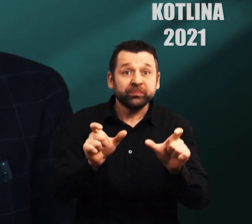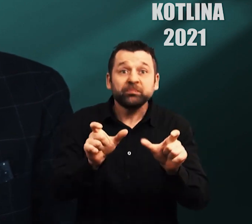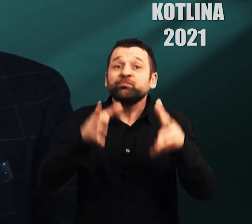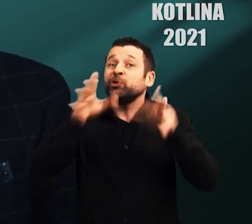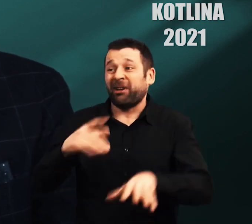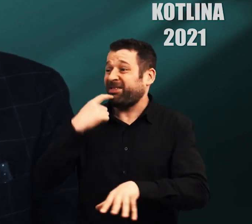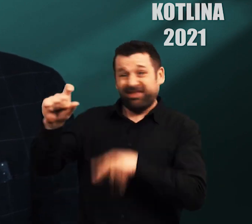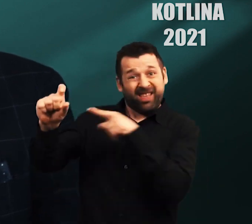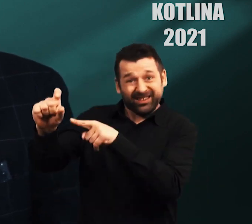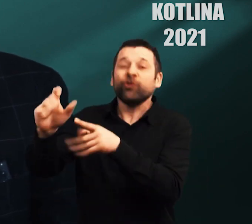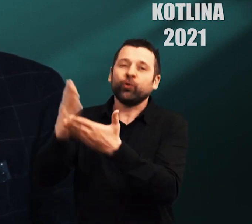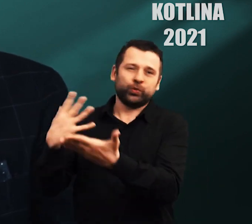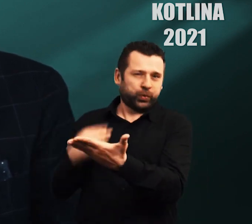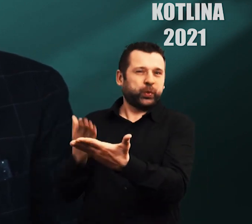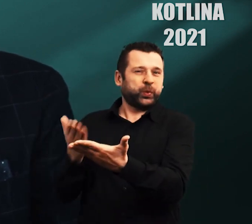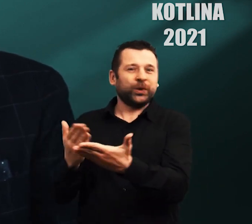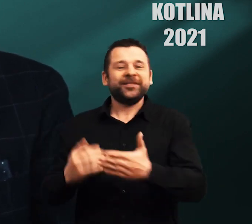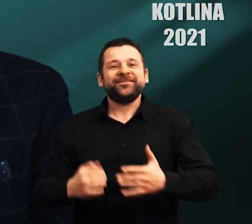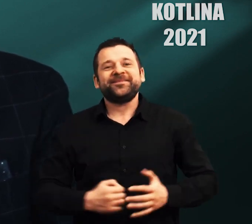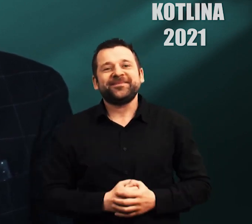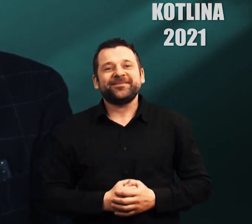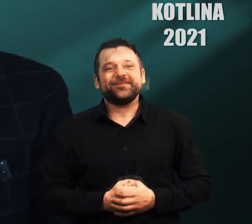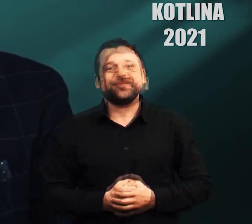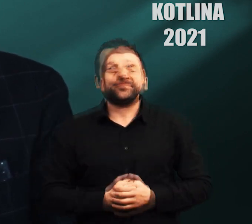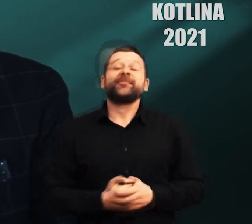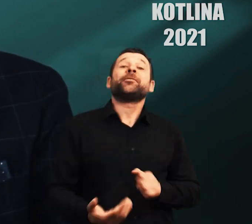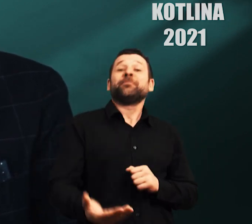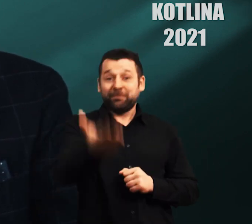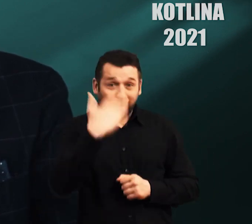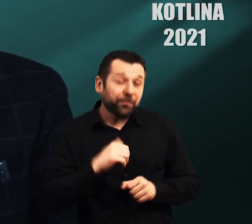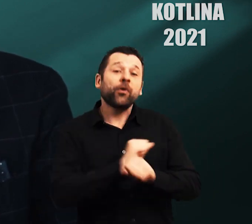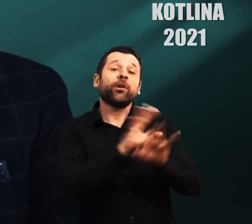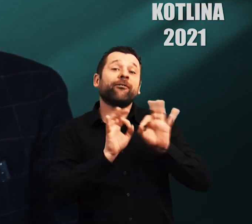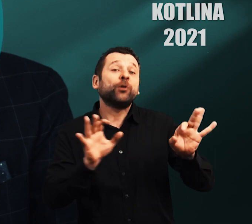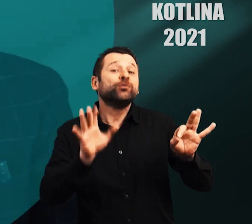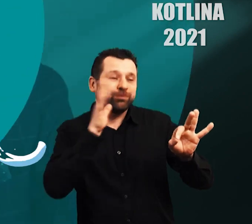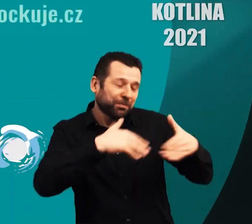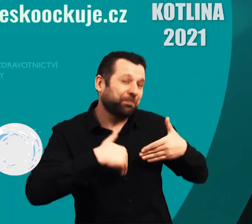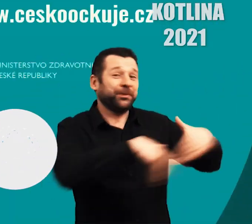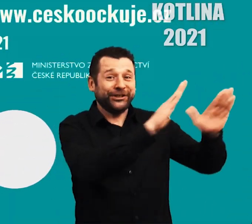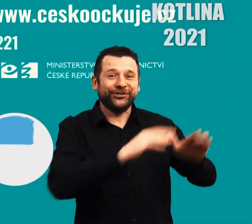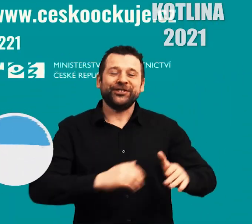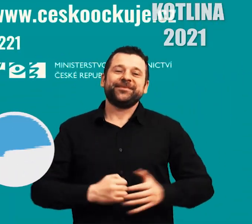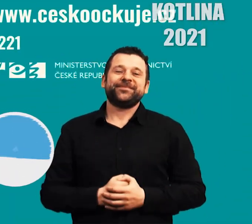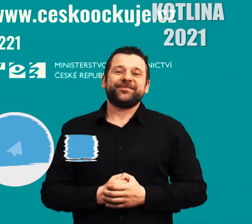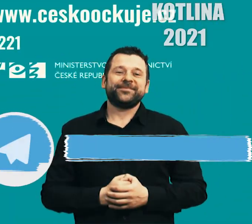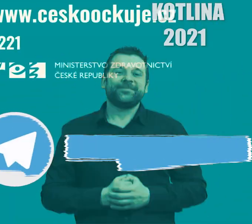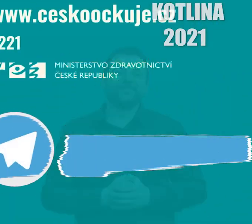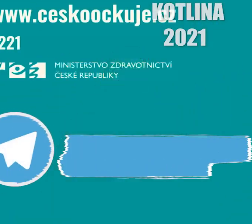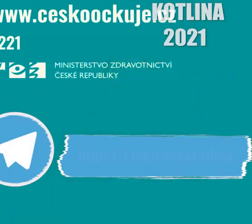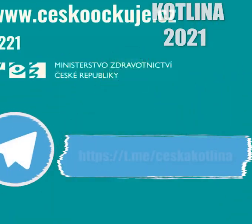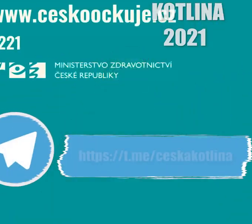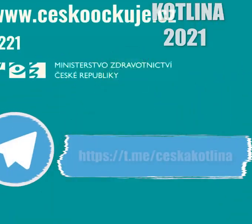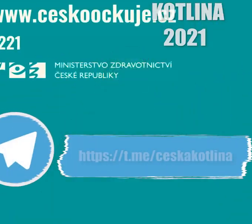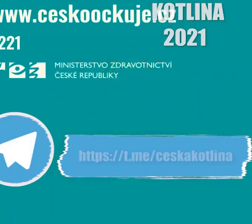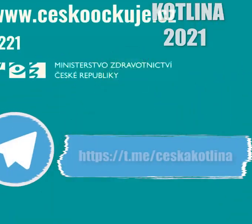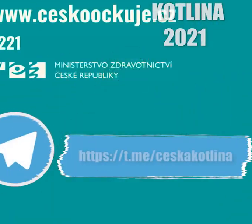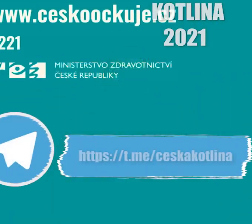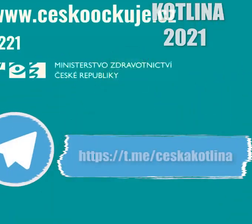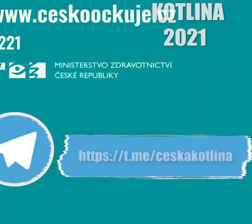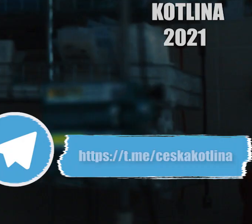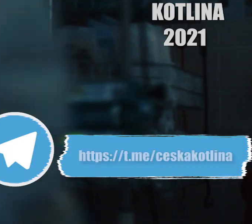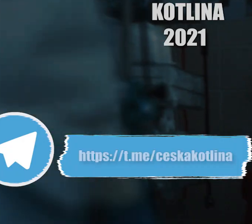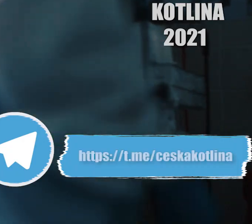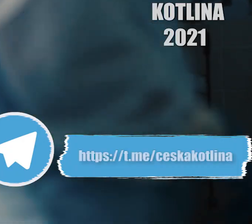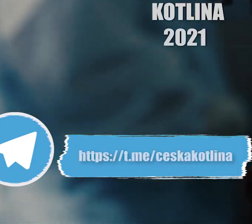se aplikuje, je dobrá vakcína. Špatná vakcína je jen ta, která se nevyočkuje. Udělejme tečku za koronavirem.